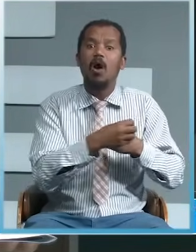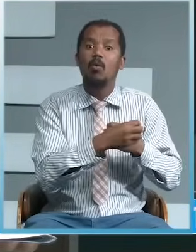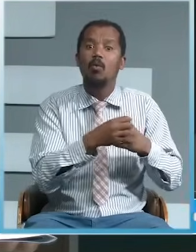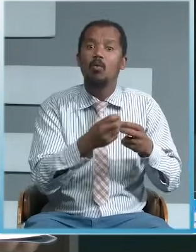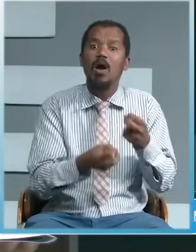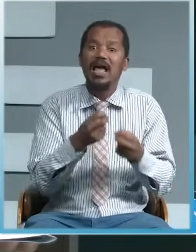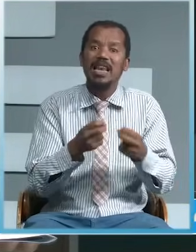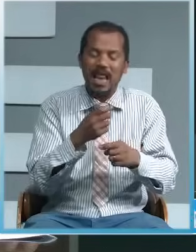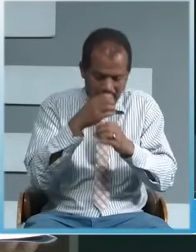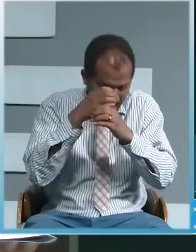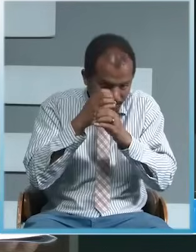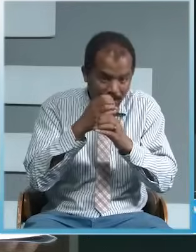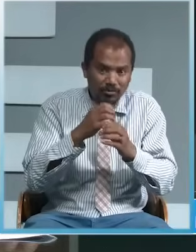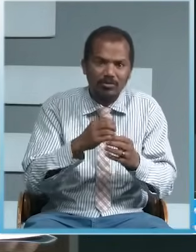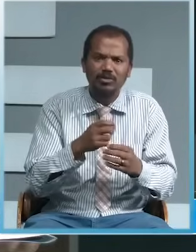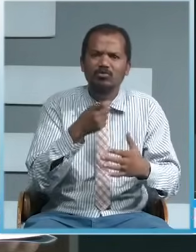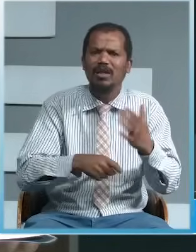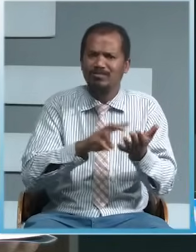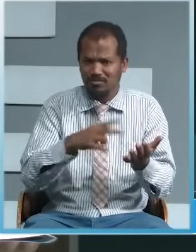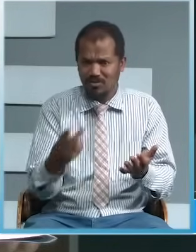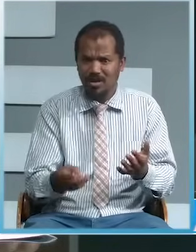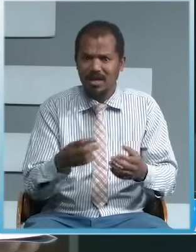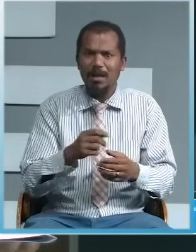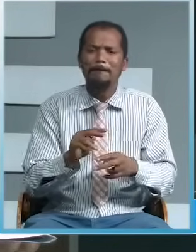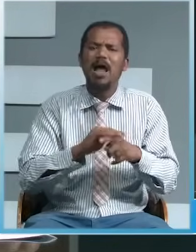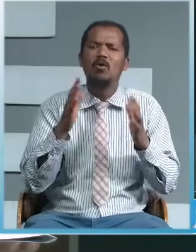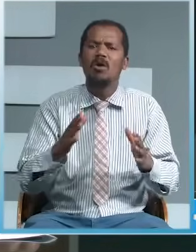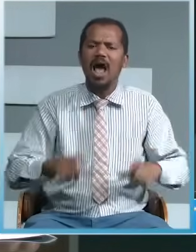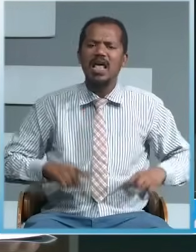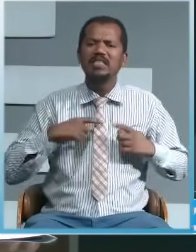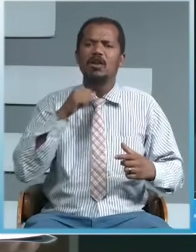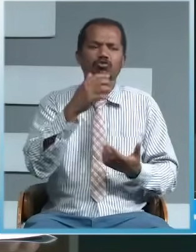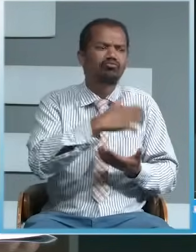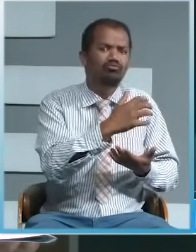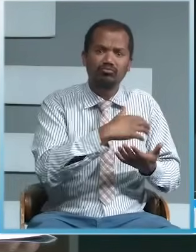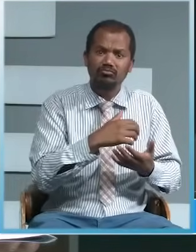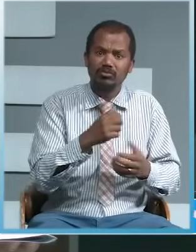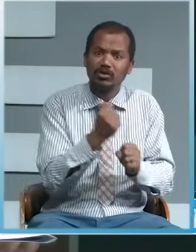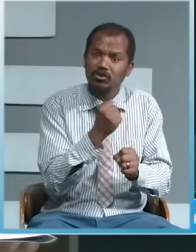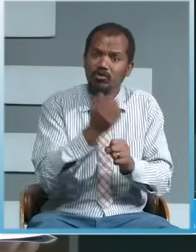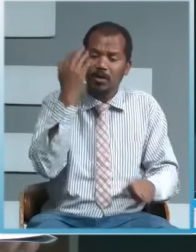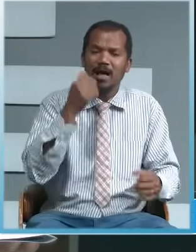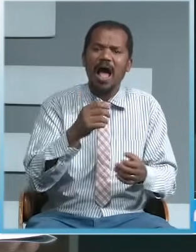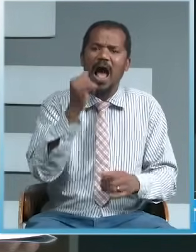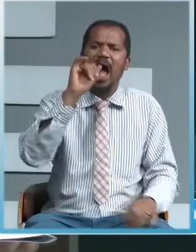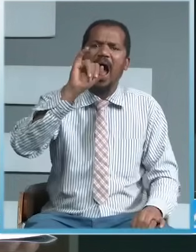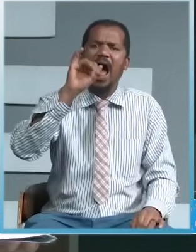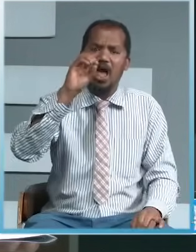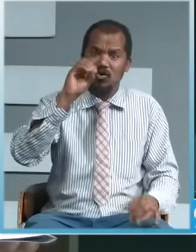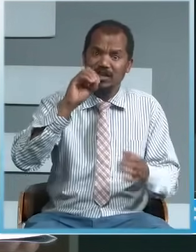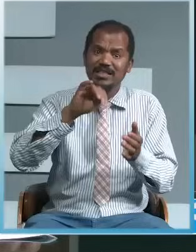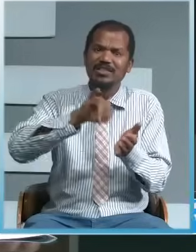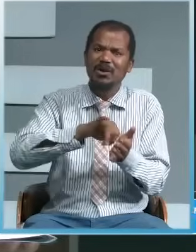ወገን የላብራቶሪ ውጤት ምርት መውደቅ ቴክኒካል ባለሙያዎች ሳይኖሩ ምርት ሲያመርቱ መገኘት የአዮዲን